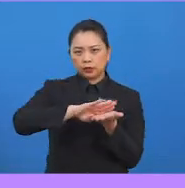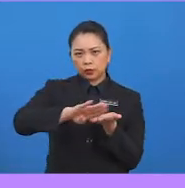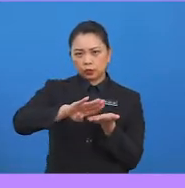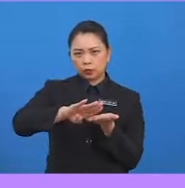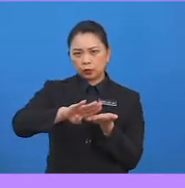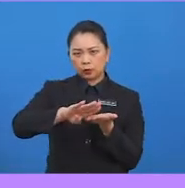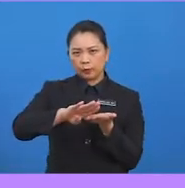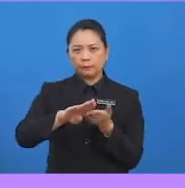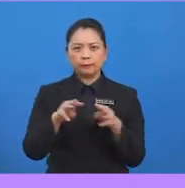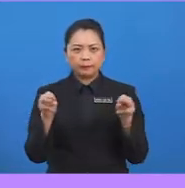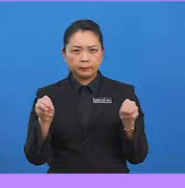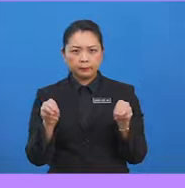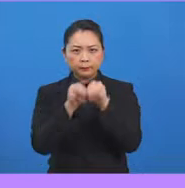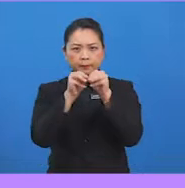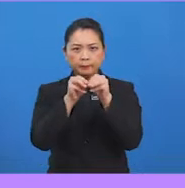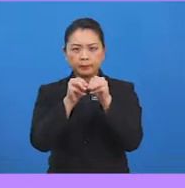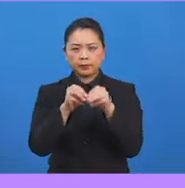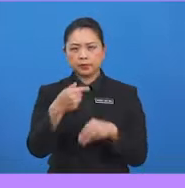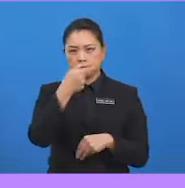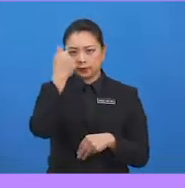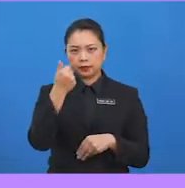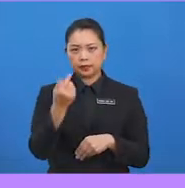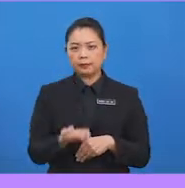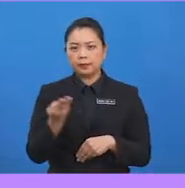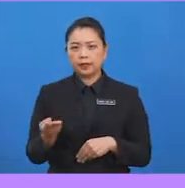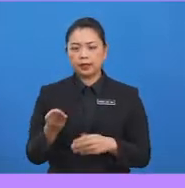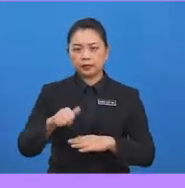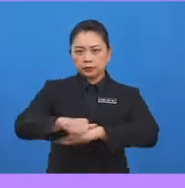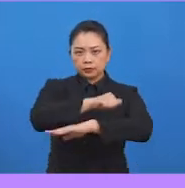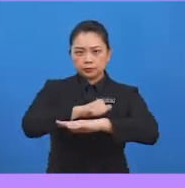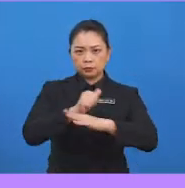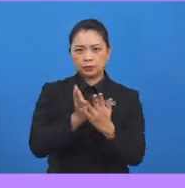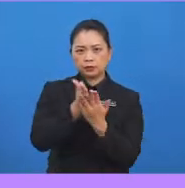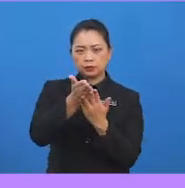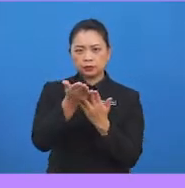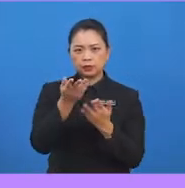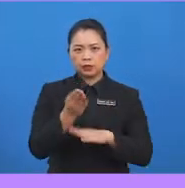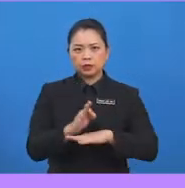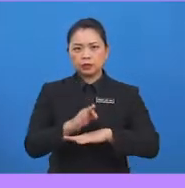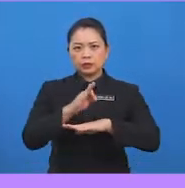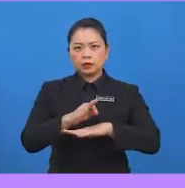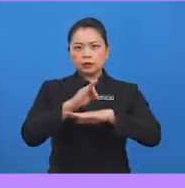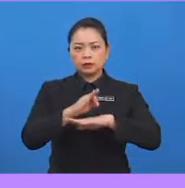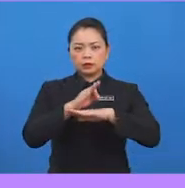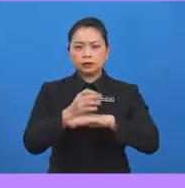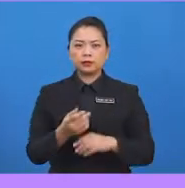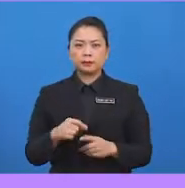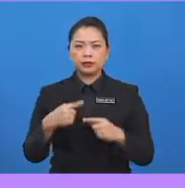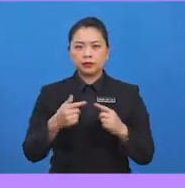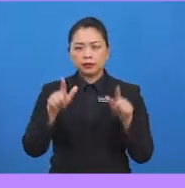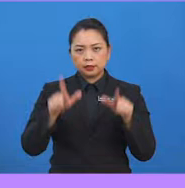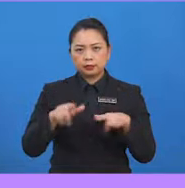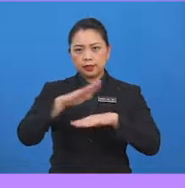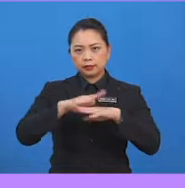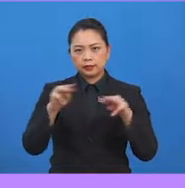menolak medan magnet dan menyebabkan bahan superkonduktor terapung apabila diletakkan di